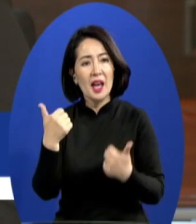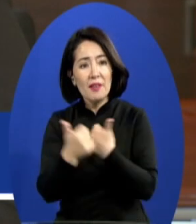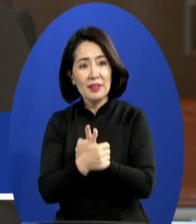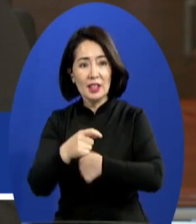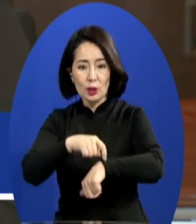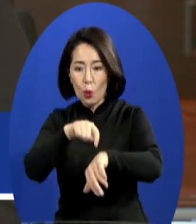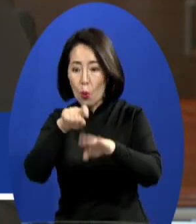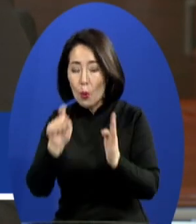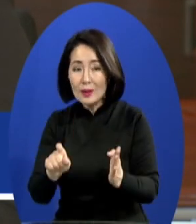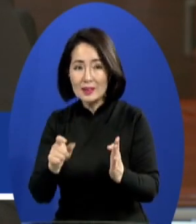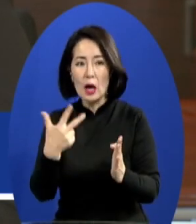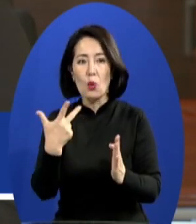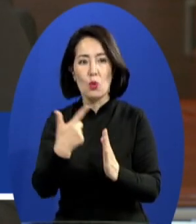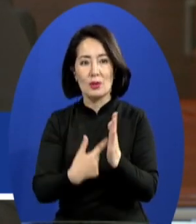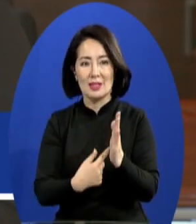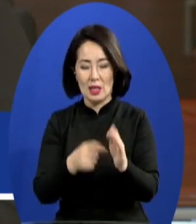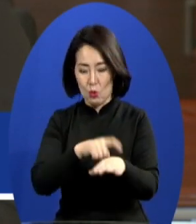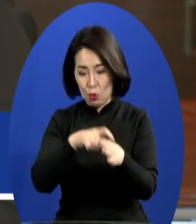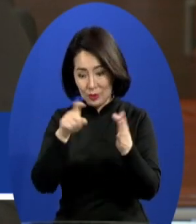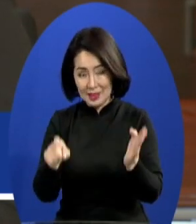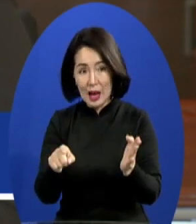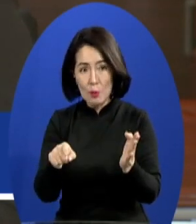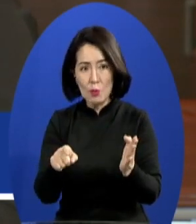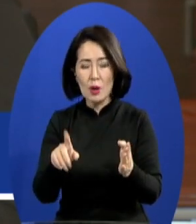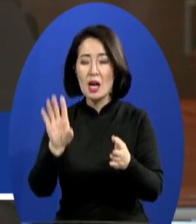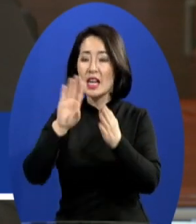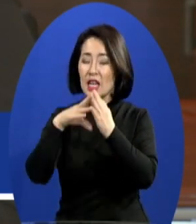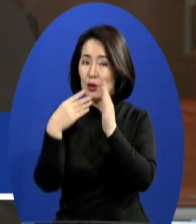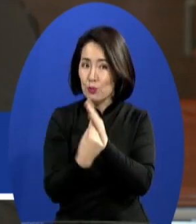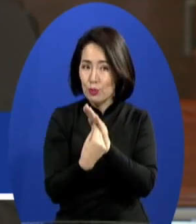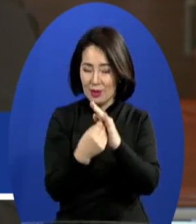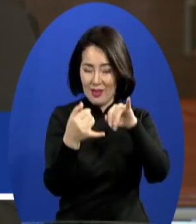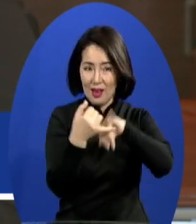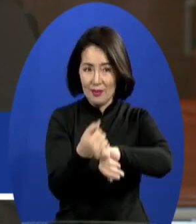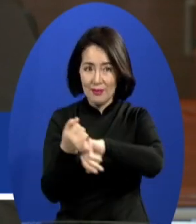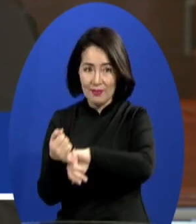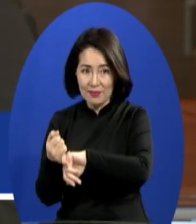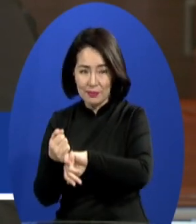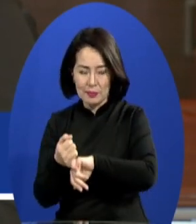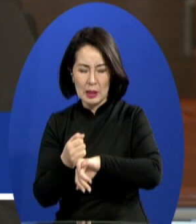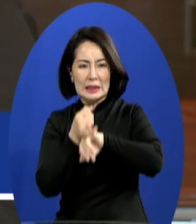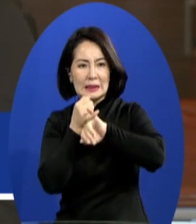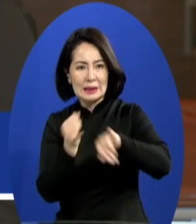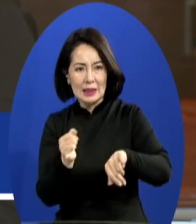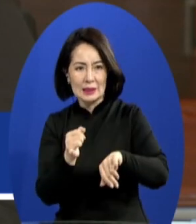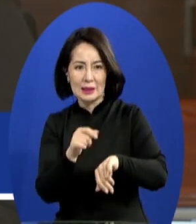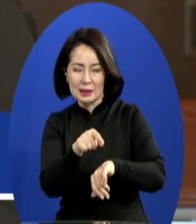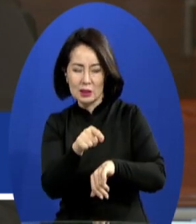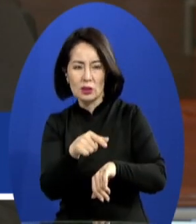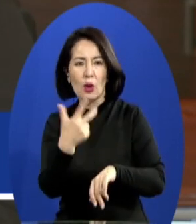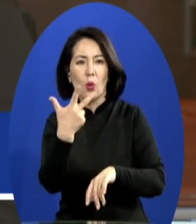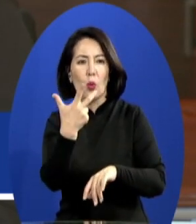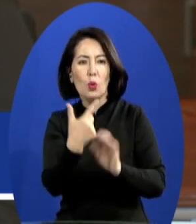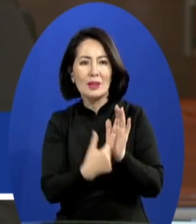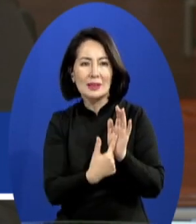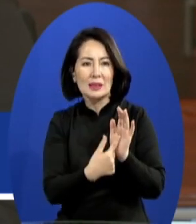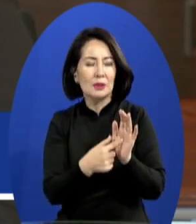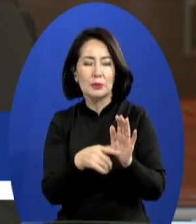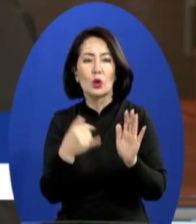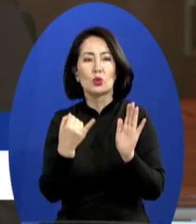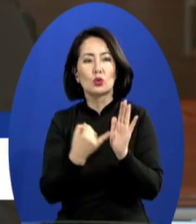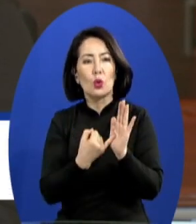сар гэд байдаг. Тэгэхээр яг нөгөө гэр бүлийн одоо яг энэ цэцэлтийн асуудал дээр бол 6-аас доошгүй сар